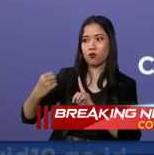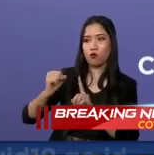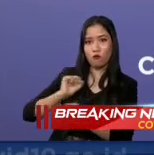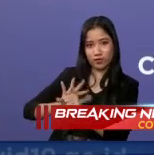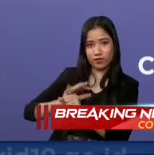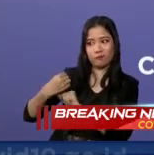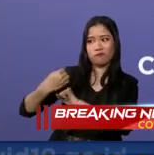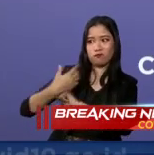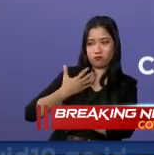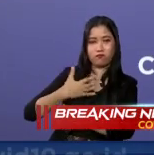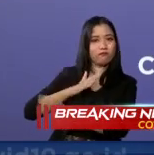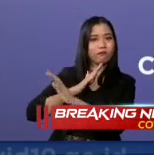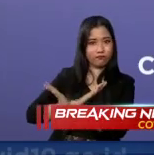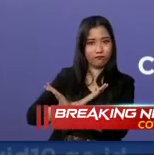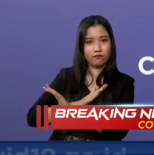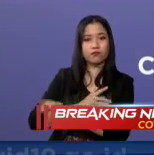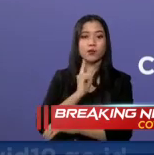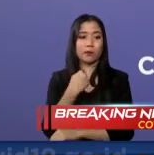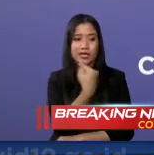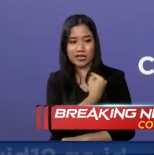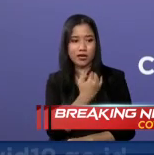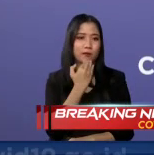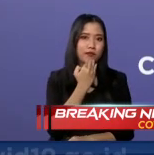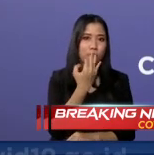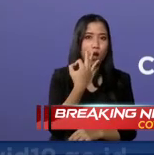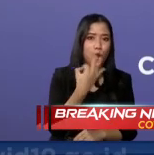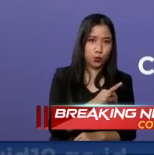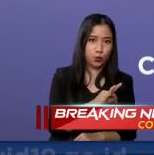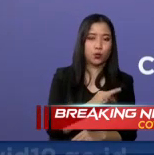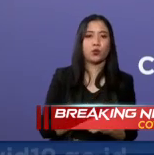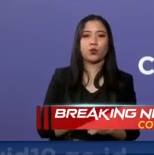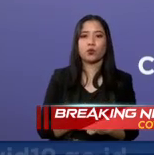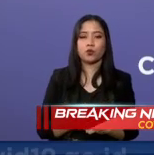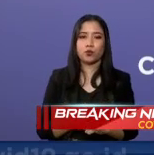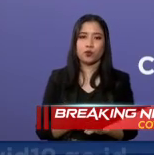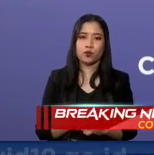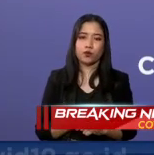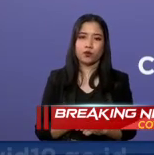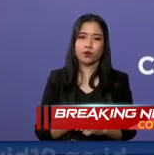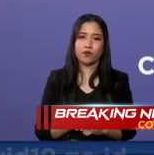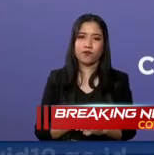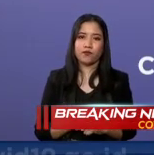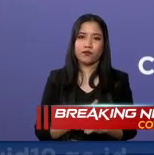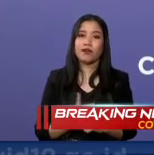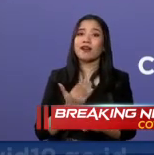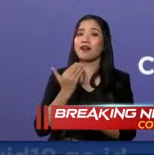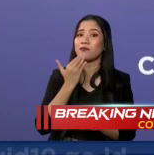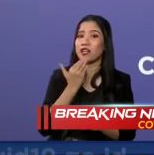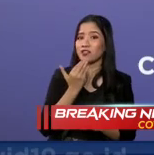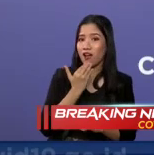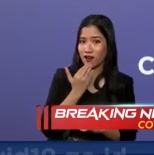perubahan kebiasaan kita menuju ke kebiasaan yang baru kebiasaan yang